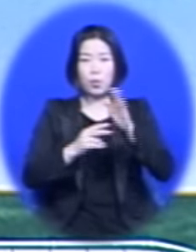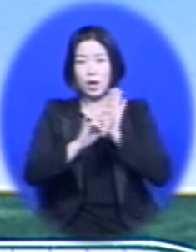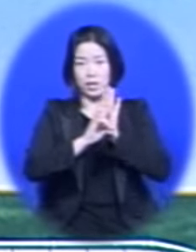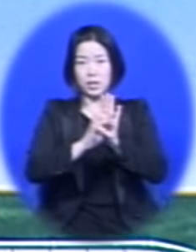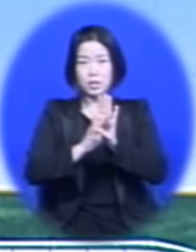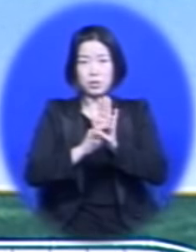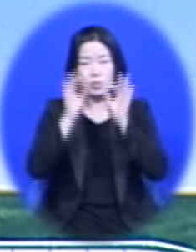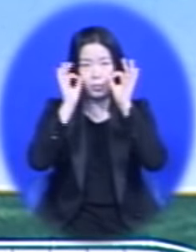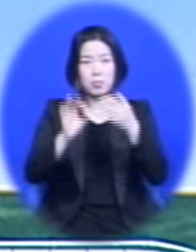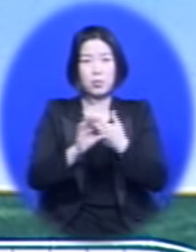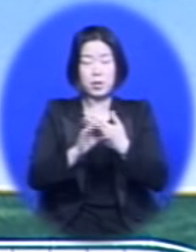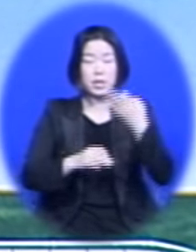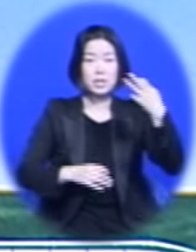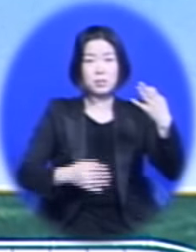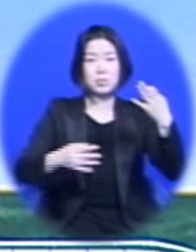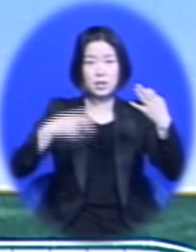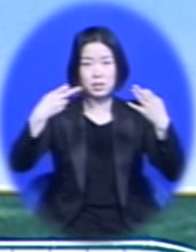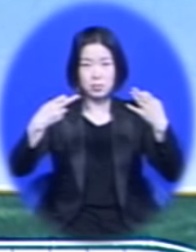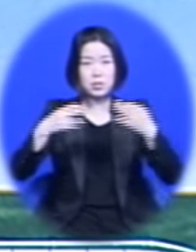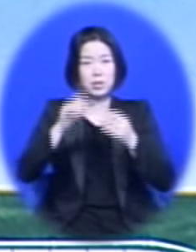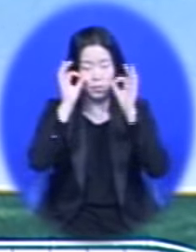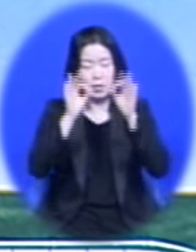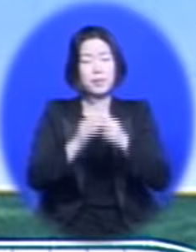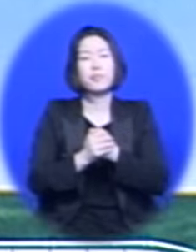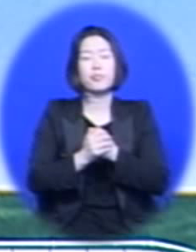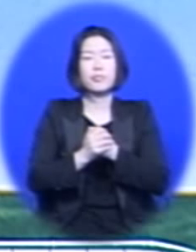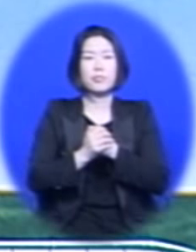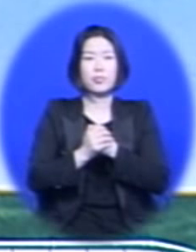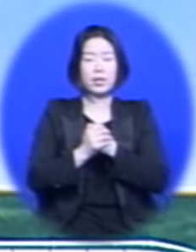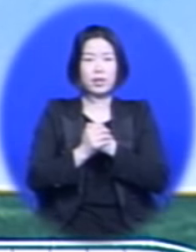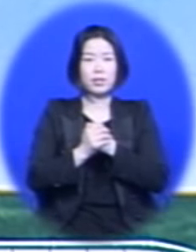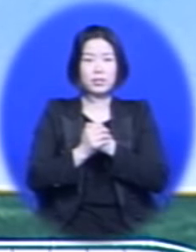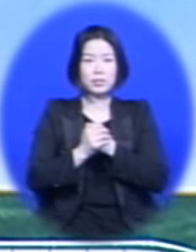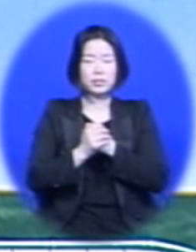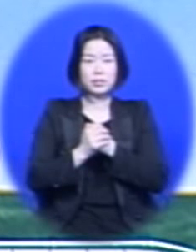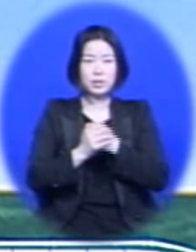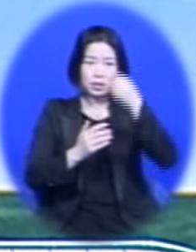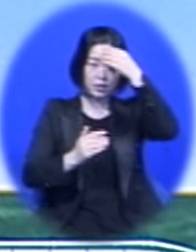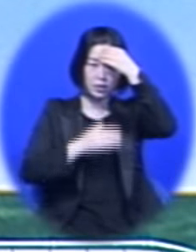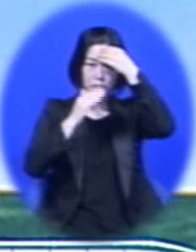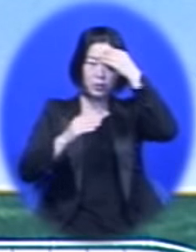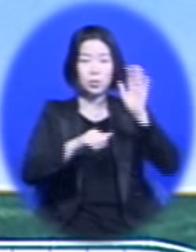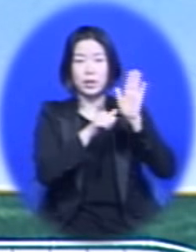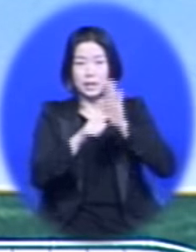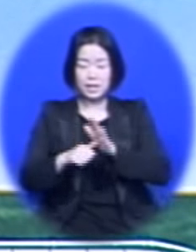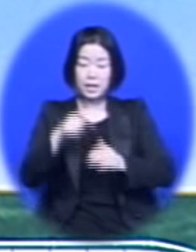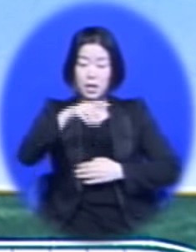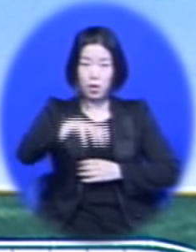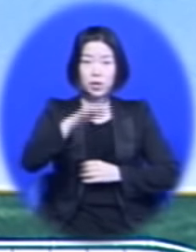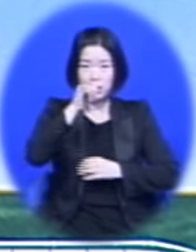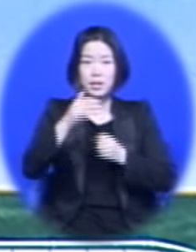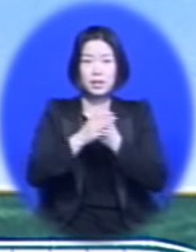나옵니다. 요한계시록 14절 12절만 읽어보겠습니다. 요한계시록 14장 12절에 성도들의 인내가 여기